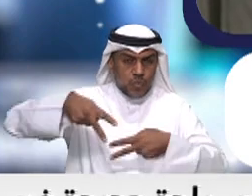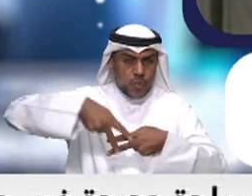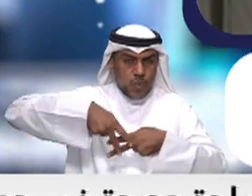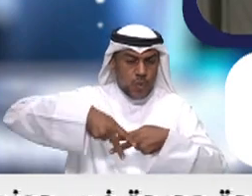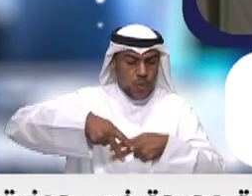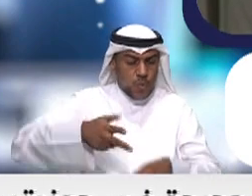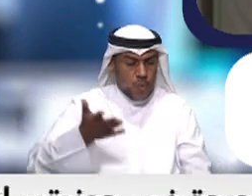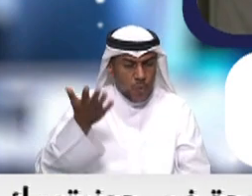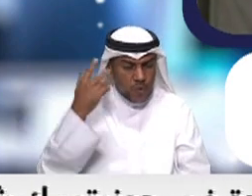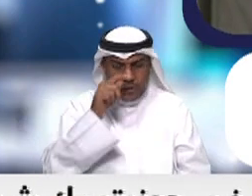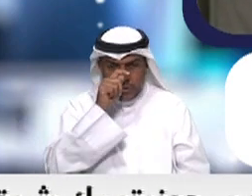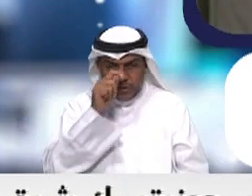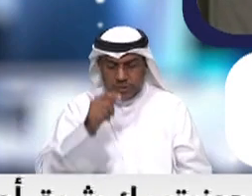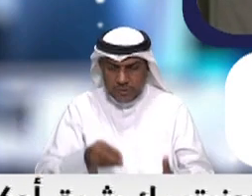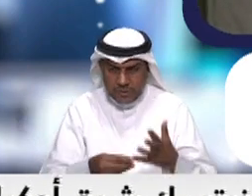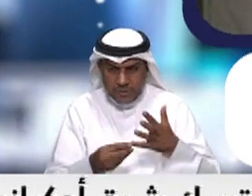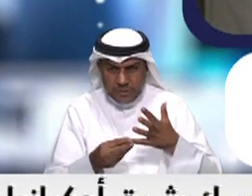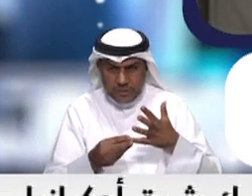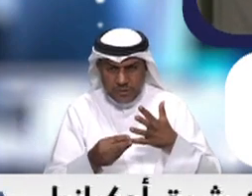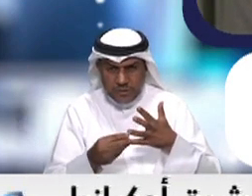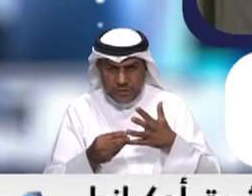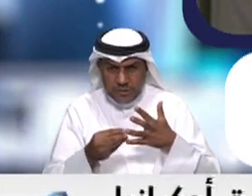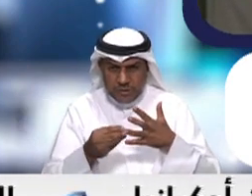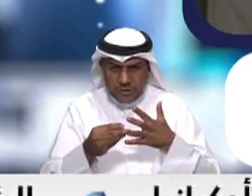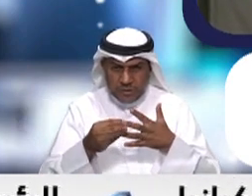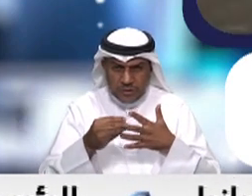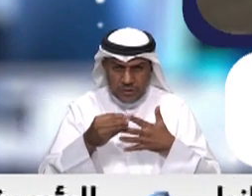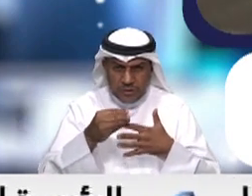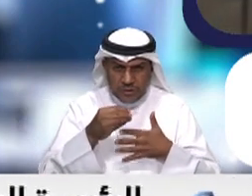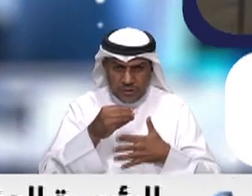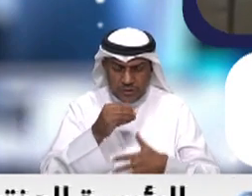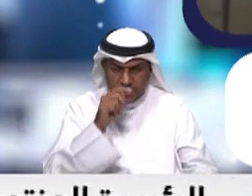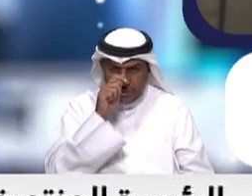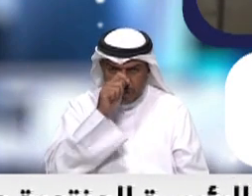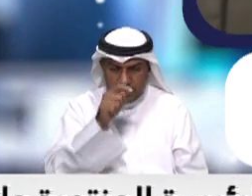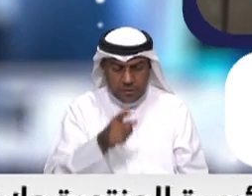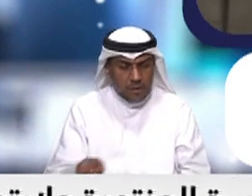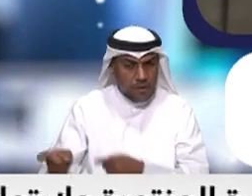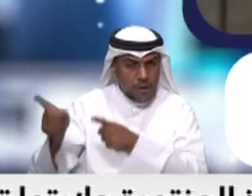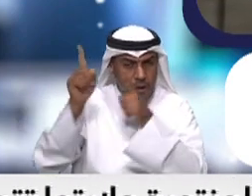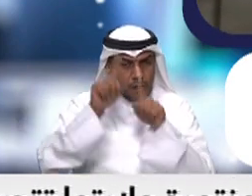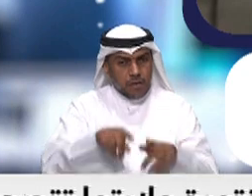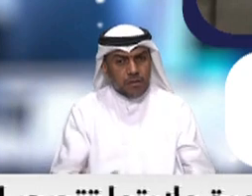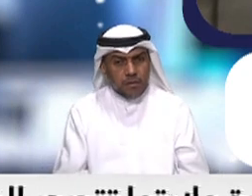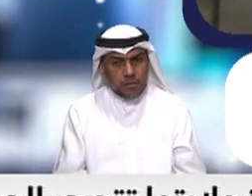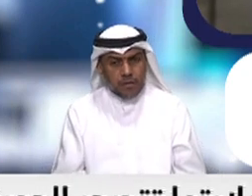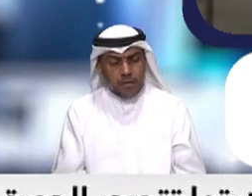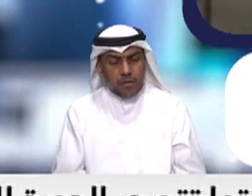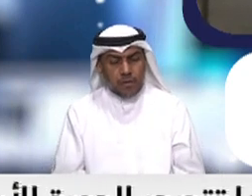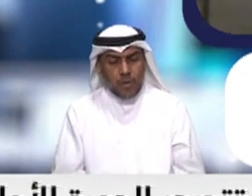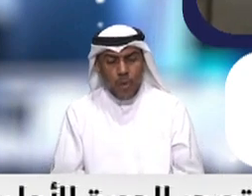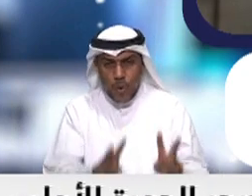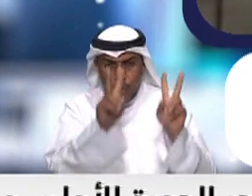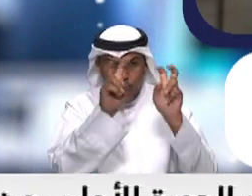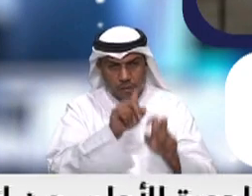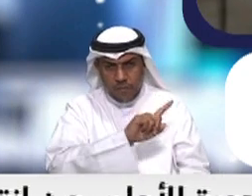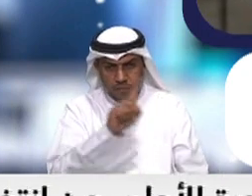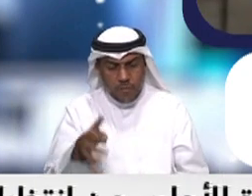ولا تجد من يقف في مواجهتها حتى الولايات المتحدة الأمريكية لا ليست ضد